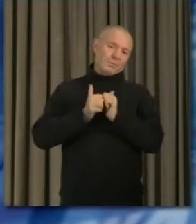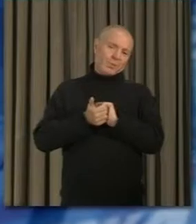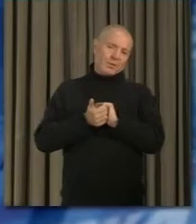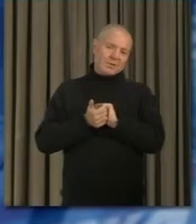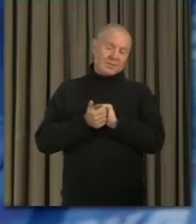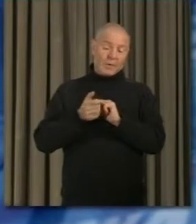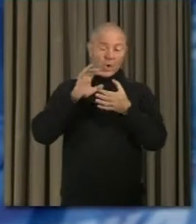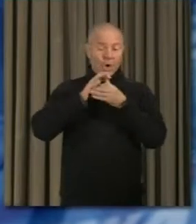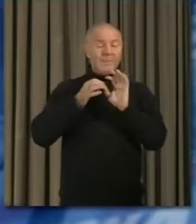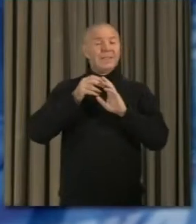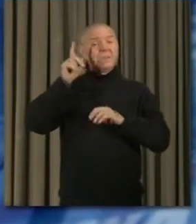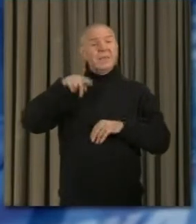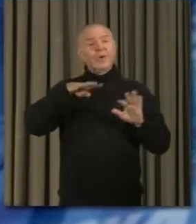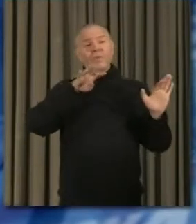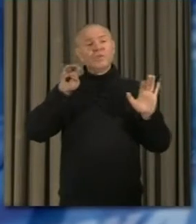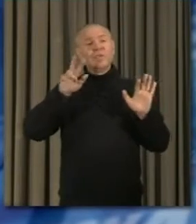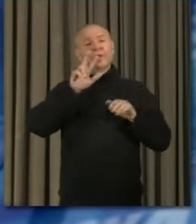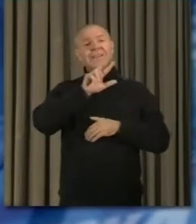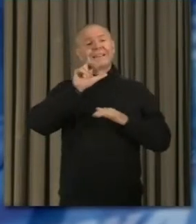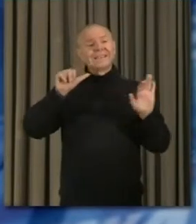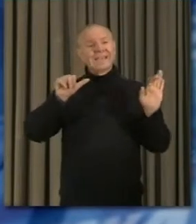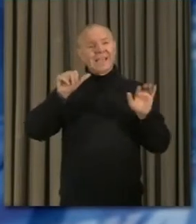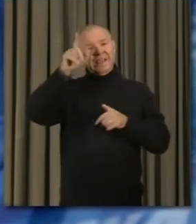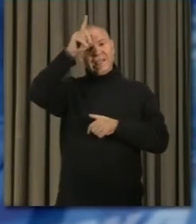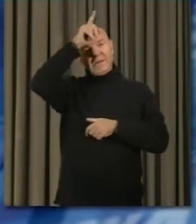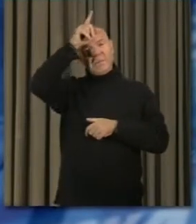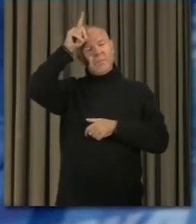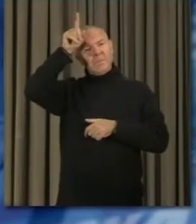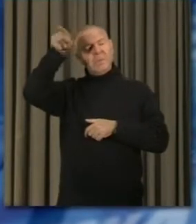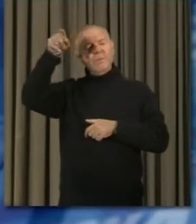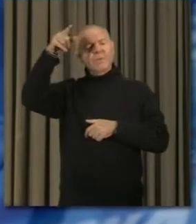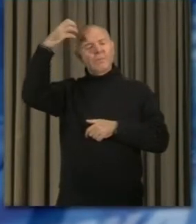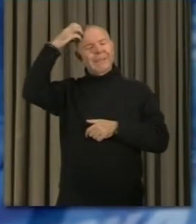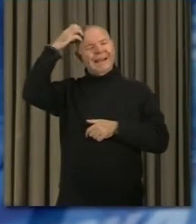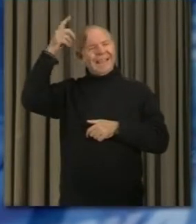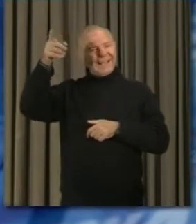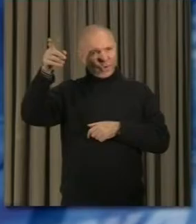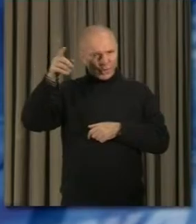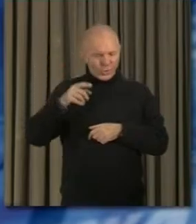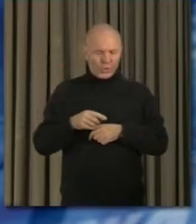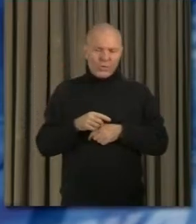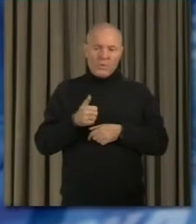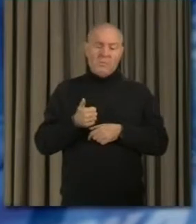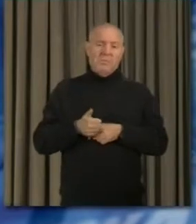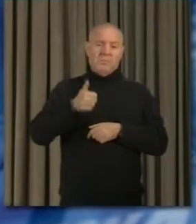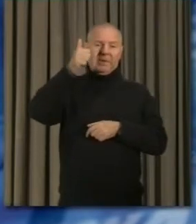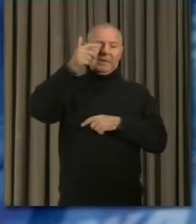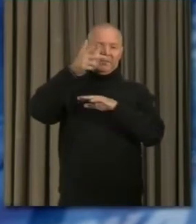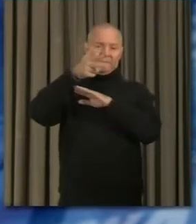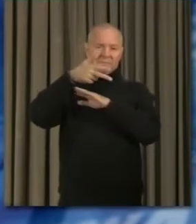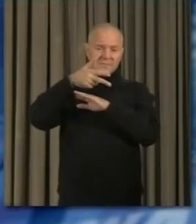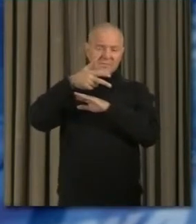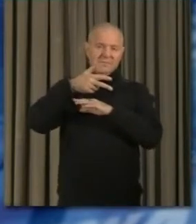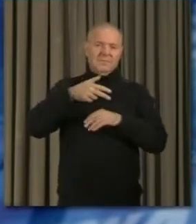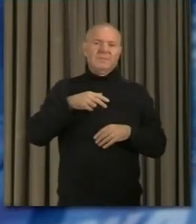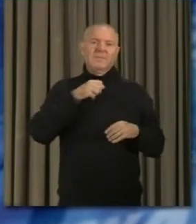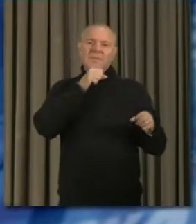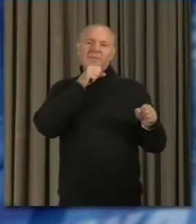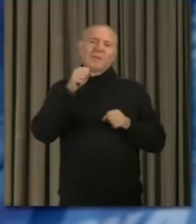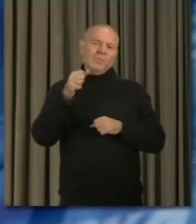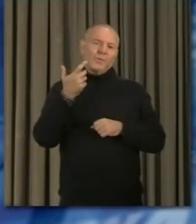Olimpiadi del 1936 di Berlino le prime con la televisione con dei famosi gesti pensiamo a quello di